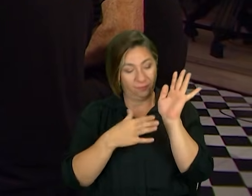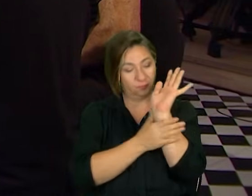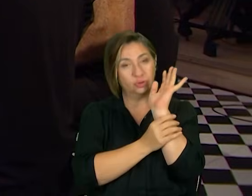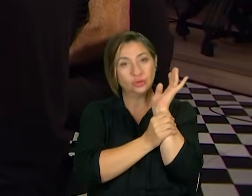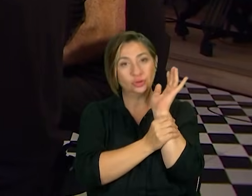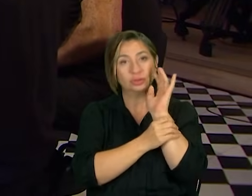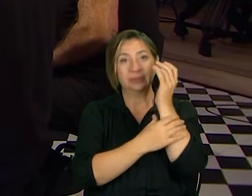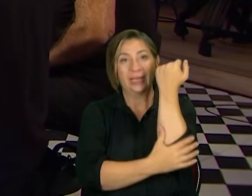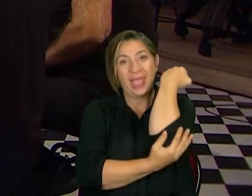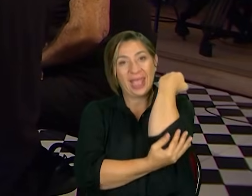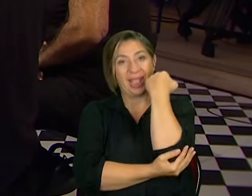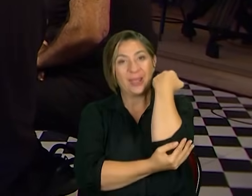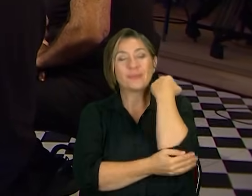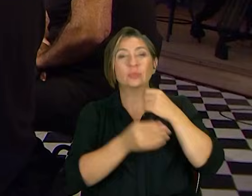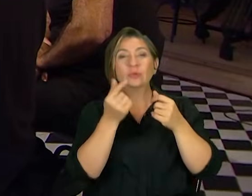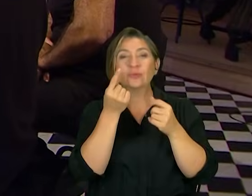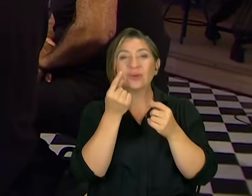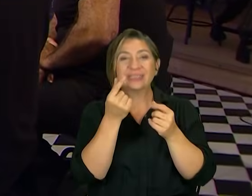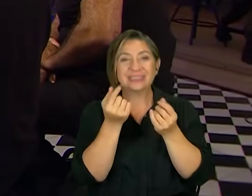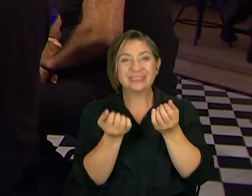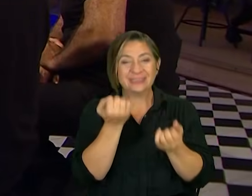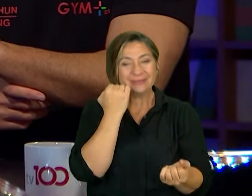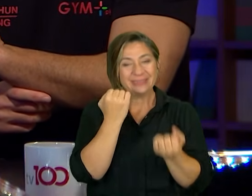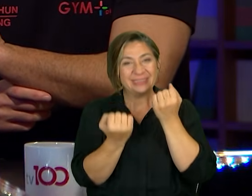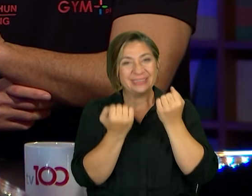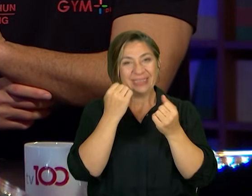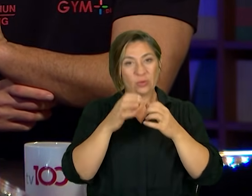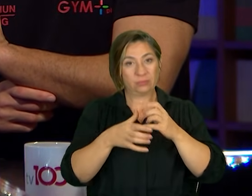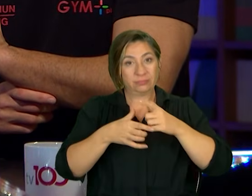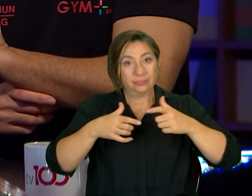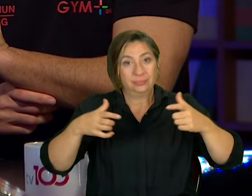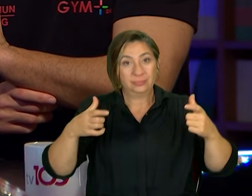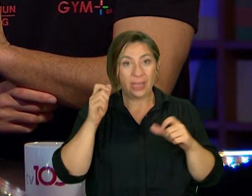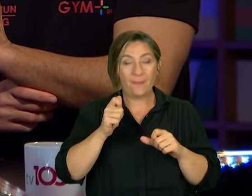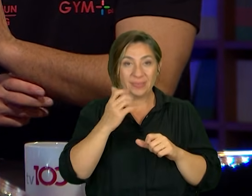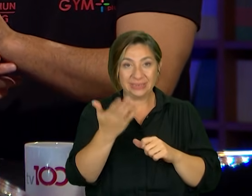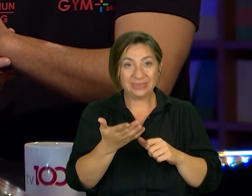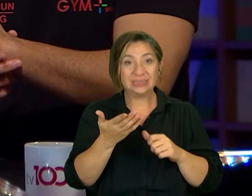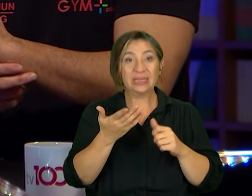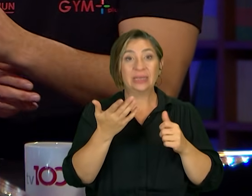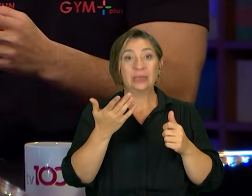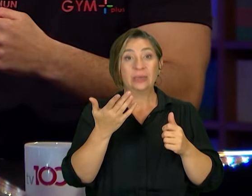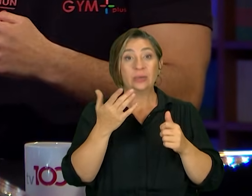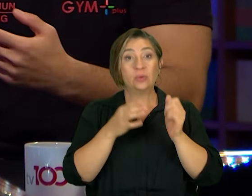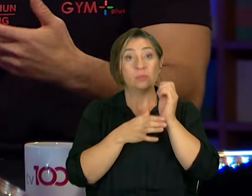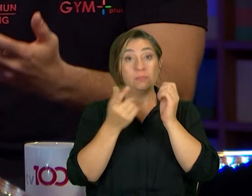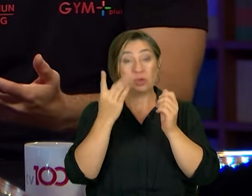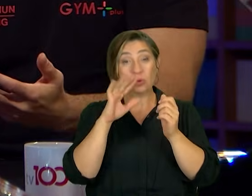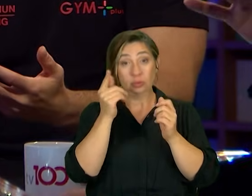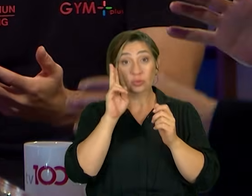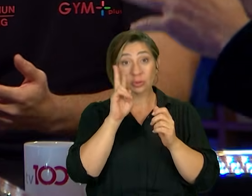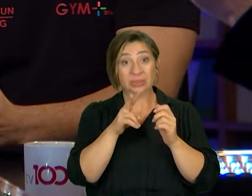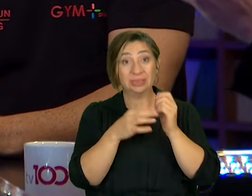ağırlığınızı, eklemlerinizi kullanarak küçük dirençler uygulayarak kasları kuvvetlendirebilirsiniz. Ve bu biraz